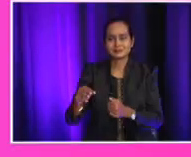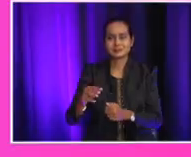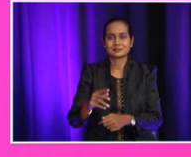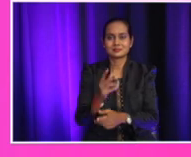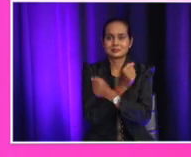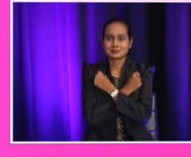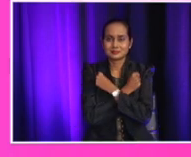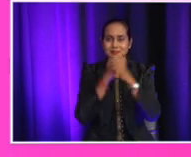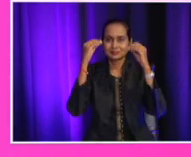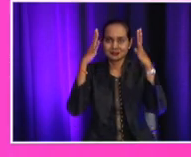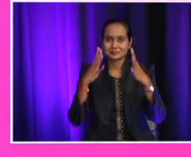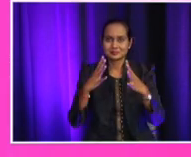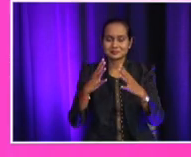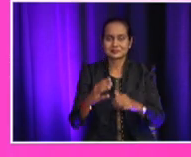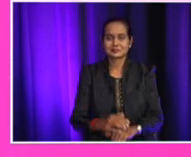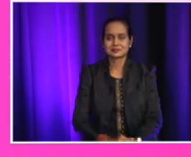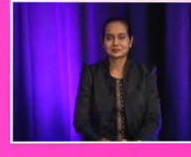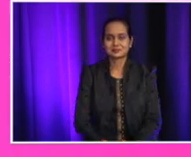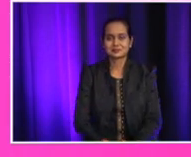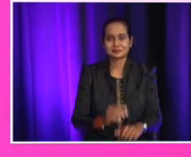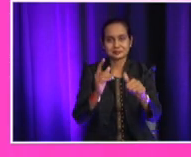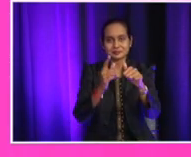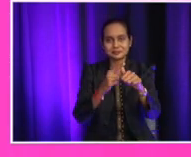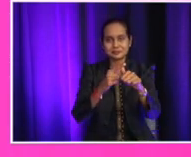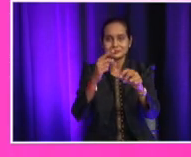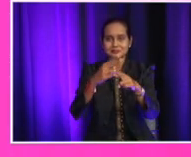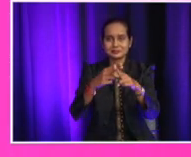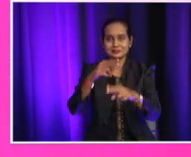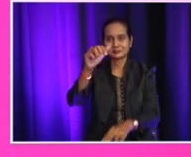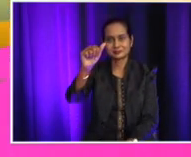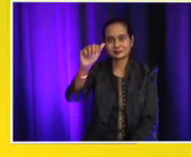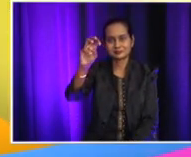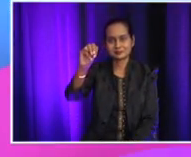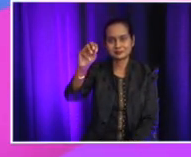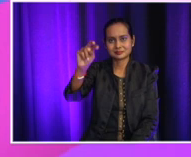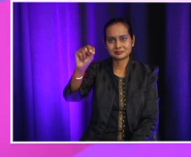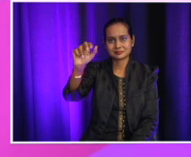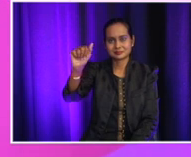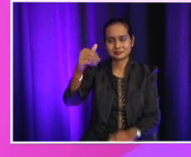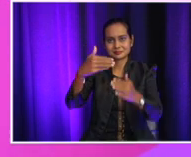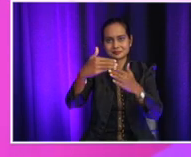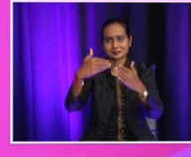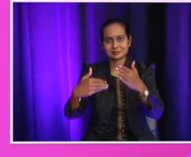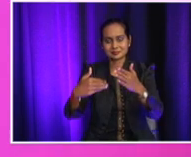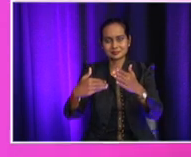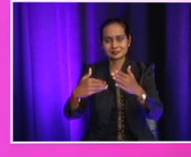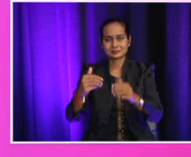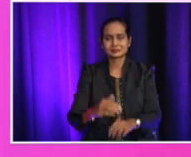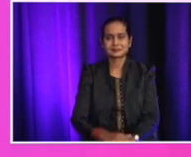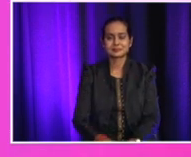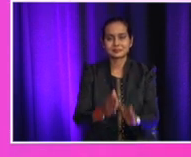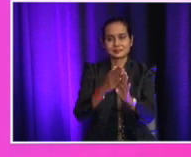yang pertama Nur Amna Farisa ya oke seterusnya di sebelah Ana